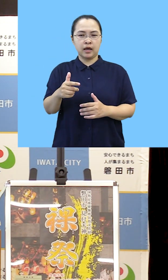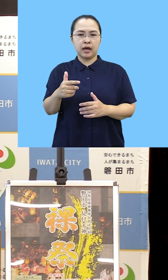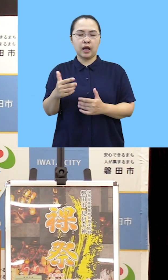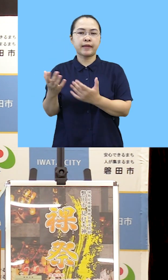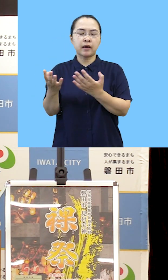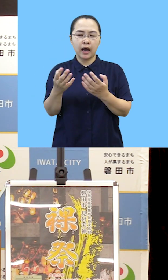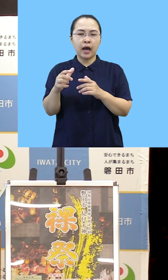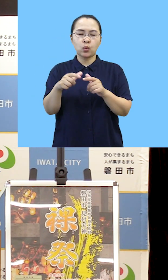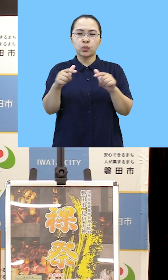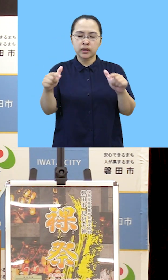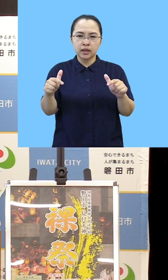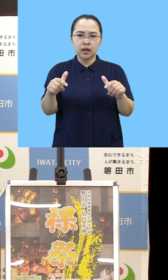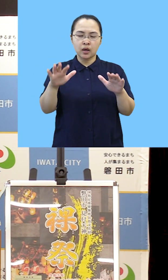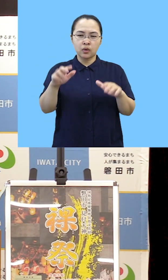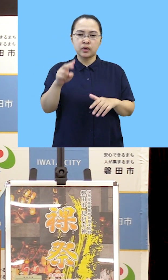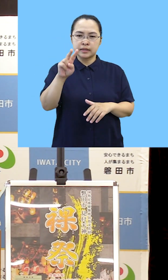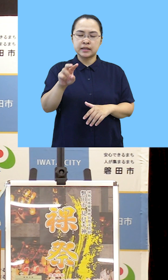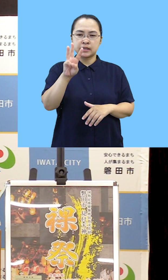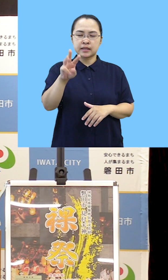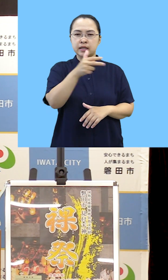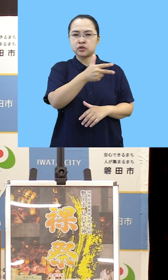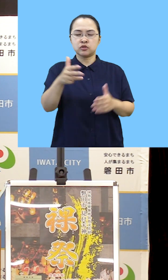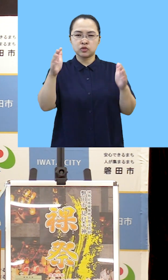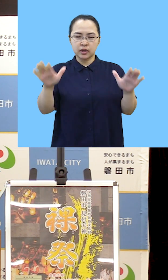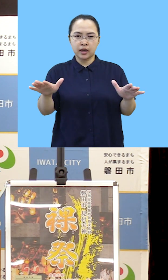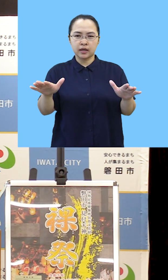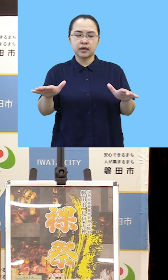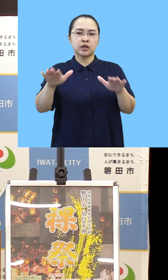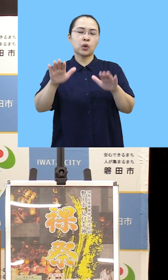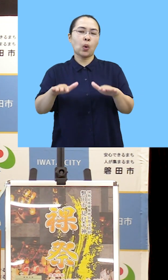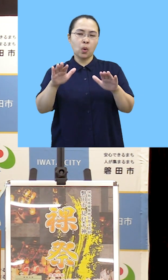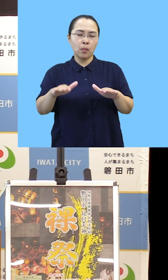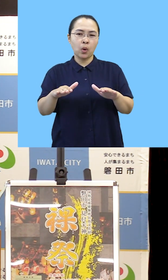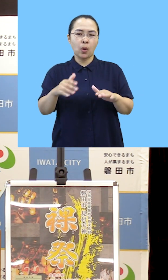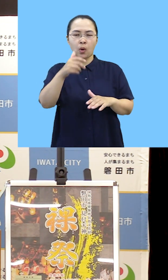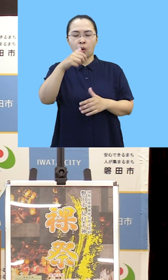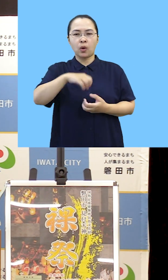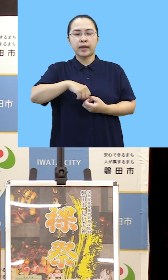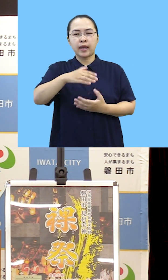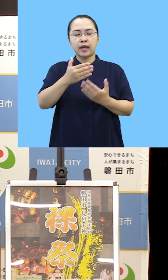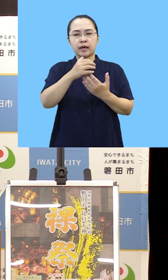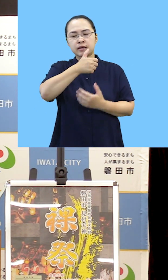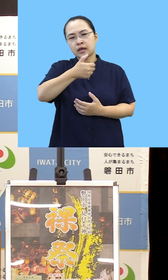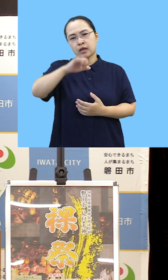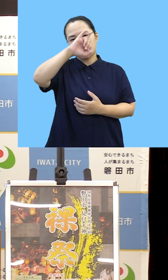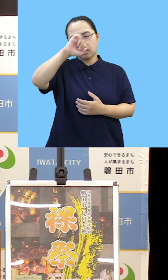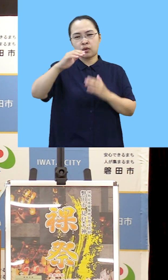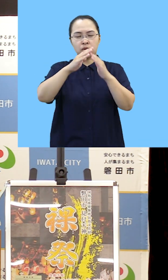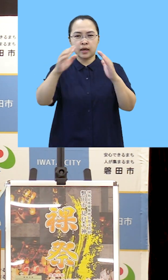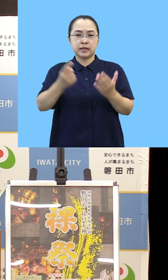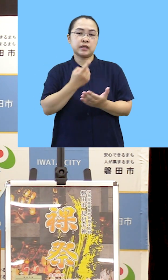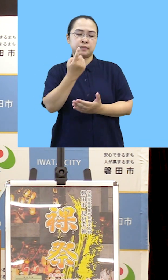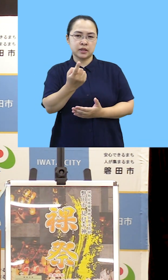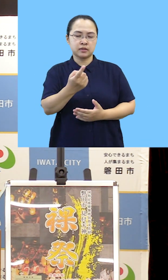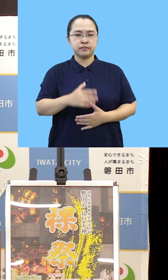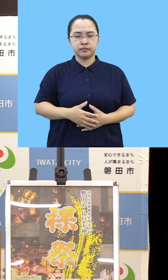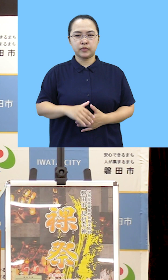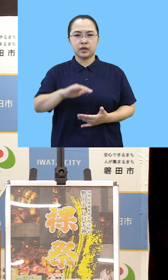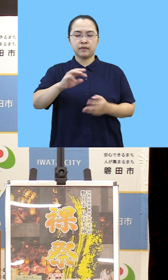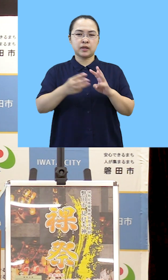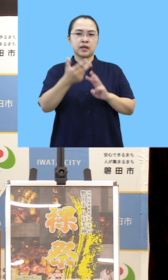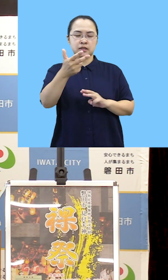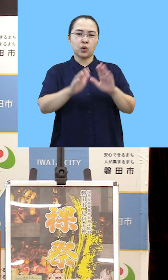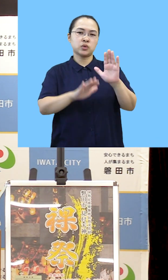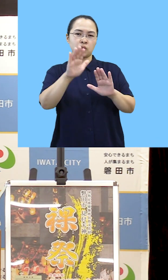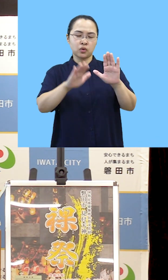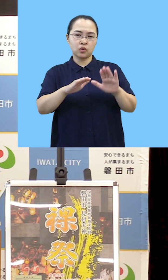2,3 週間ぐらいの中で地域の敬老会に、今日もこの後敬老会回らせていただくんですが、行くことになります。で、磐田市の状況でいき